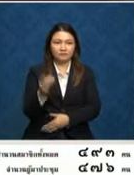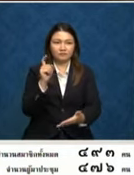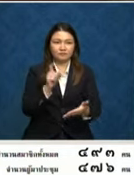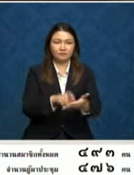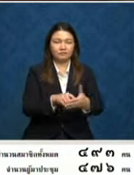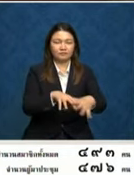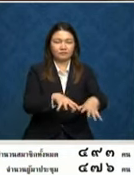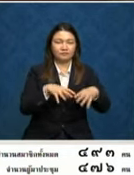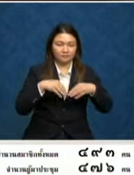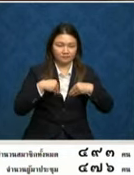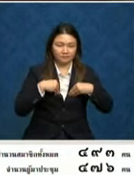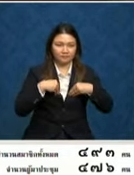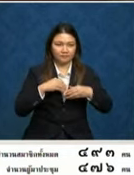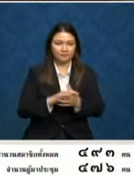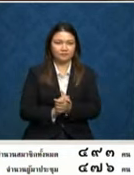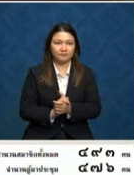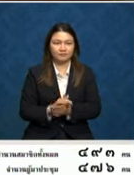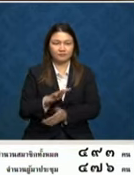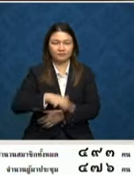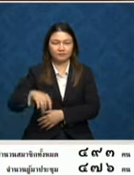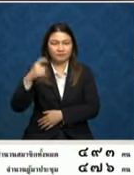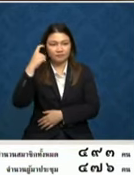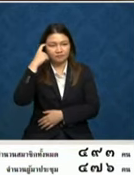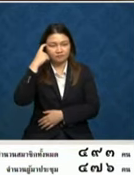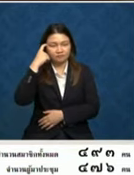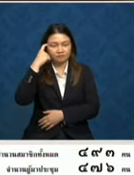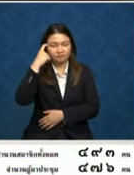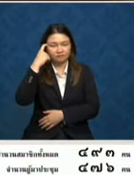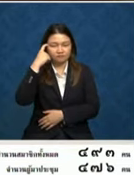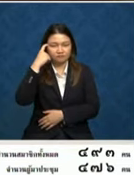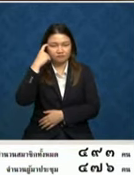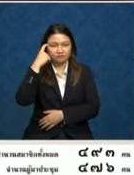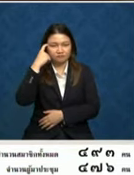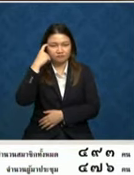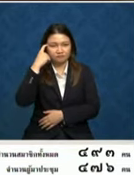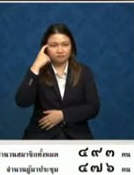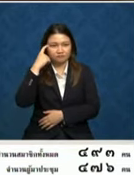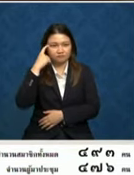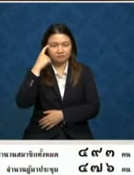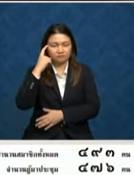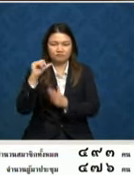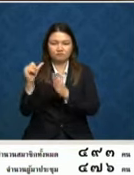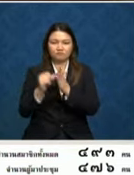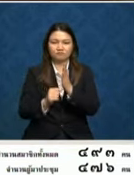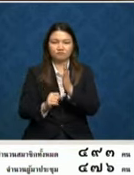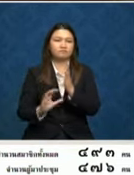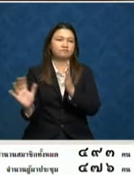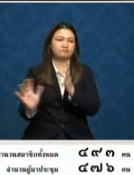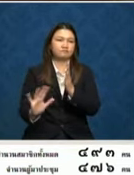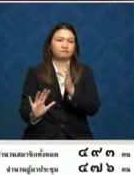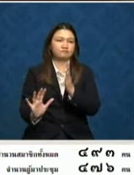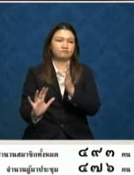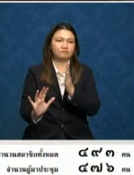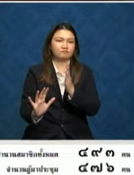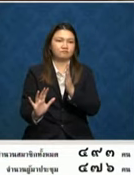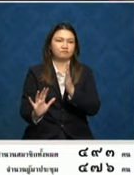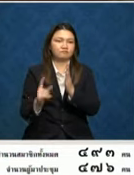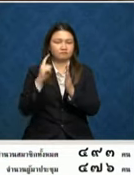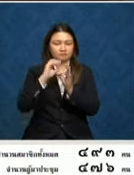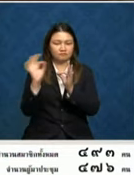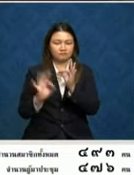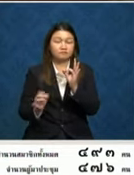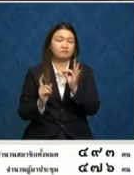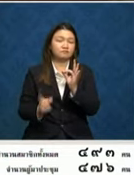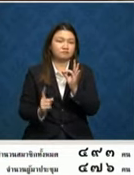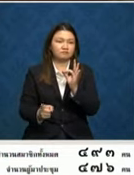เห็นด้วยถ้าผู้ใดไม่เห็นด้วยกับการแก้ไขนะครับไม่เห็นด้วยกับการแก้ไขนะคือเห็นด้วยกับร่างเดิมอยู่นะ